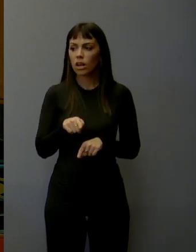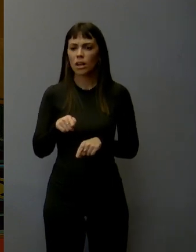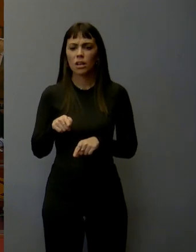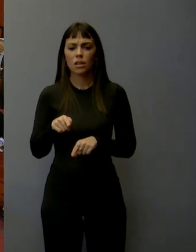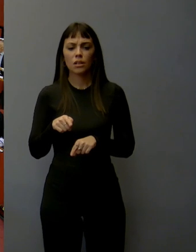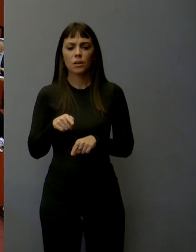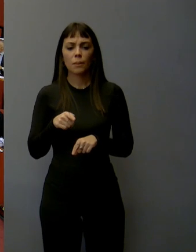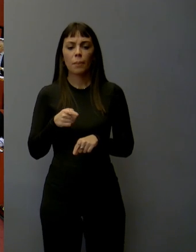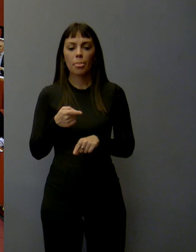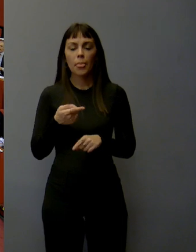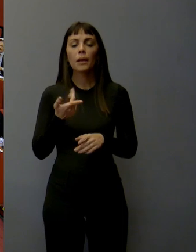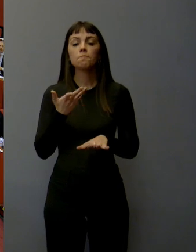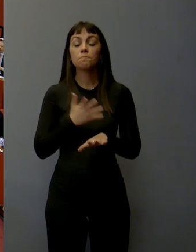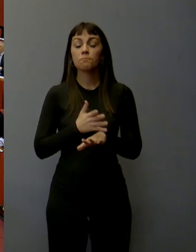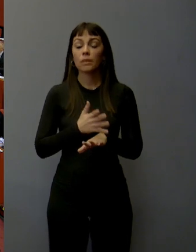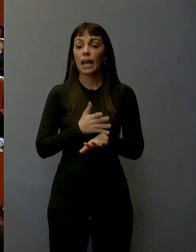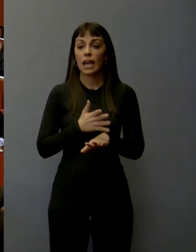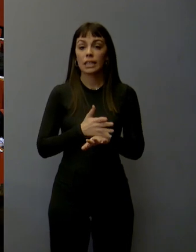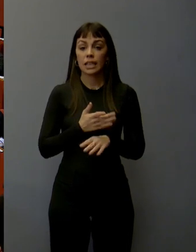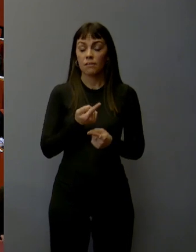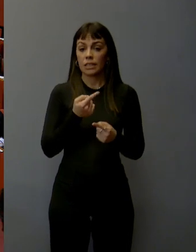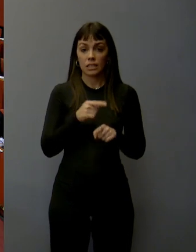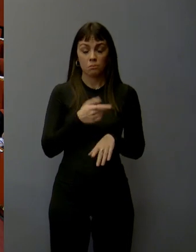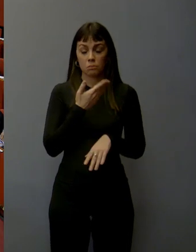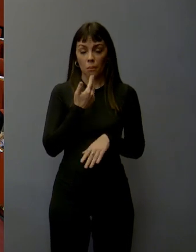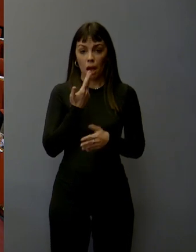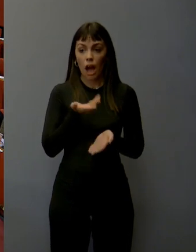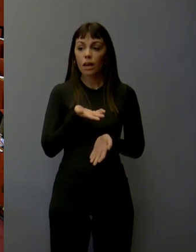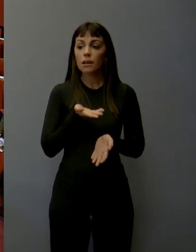rimangono gli interventi del consigliere D'Angelo